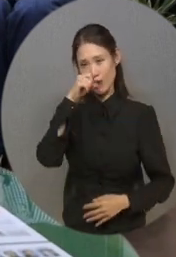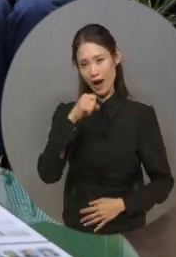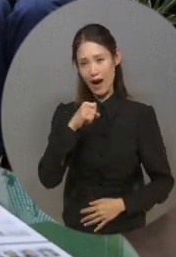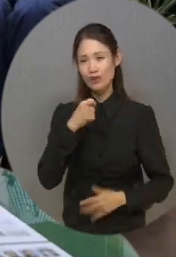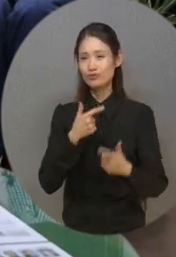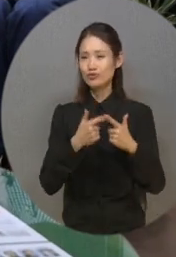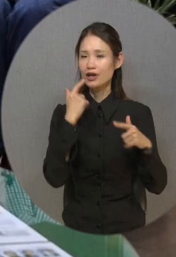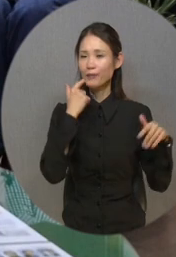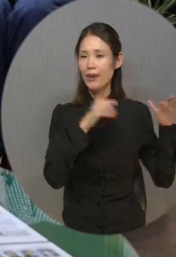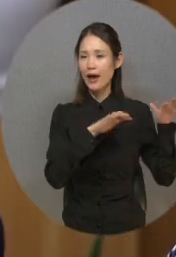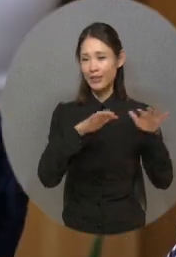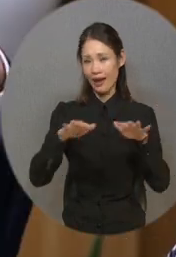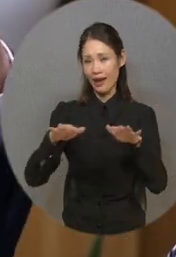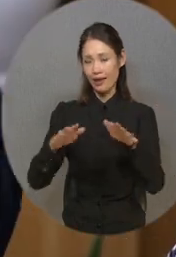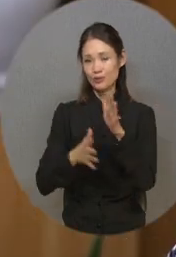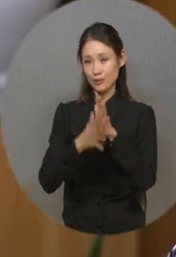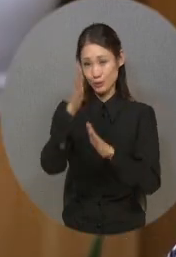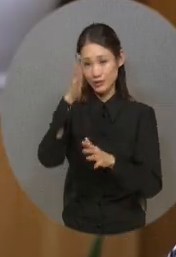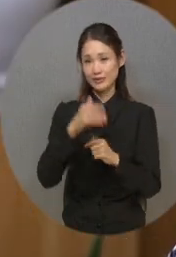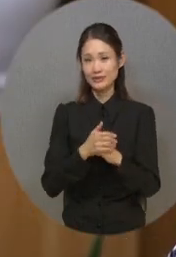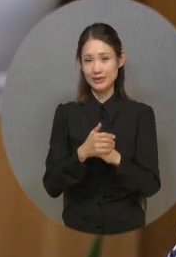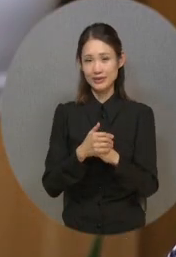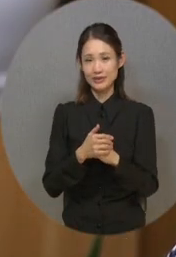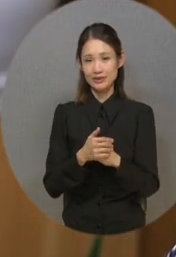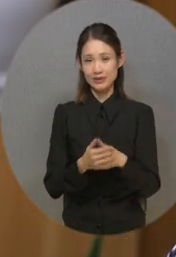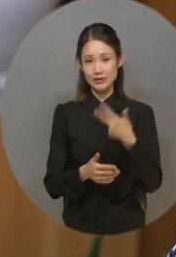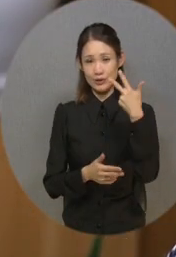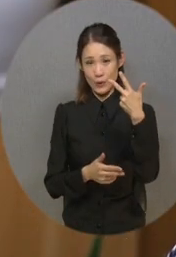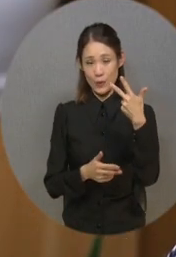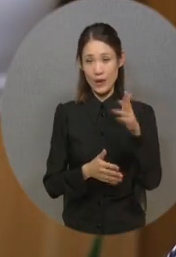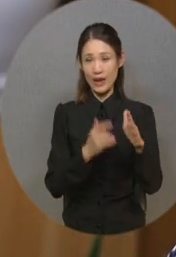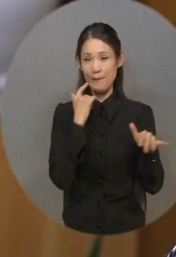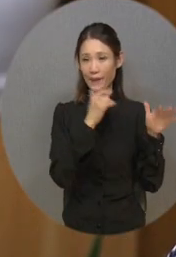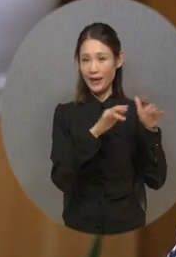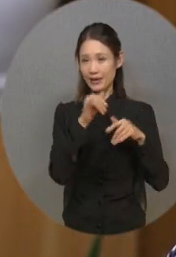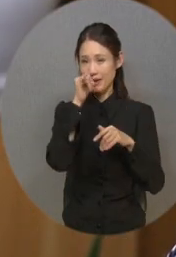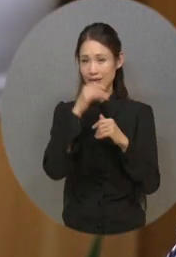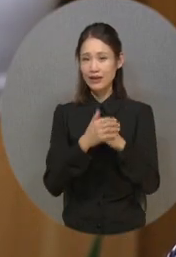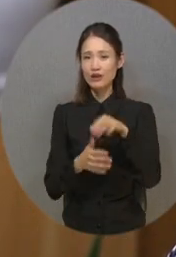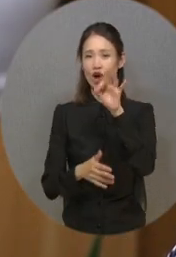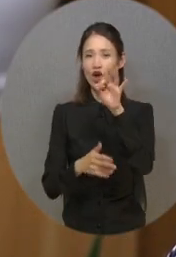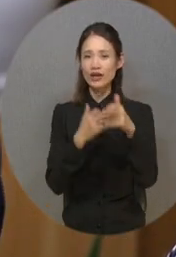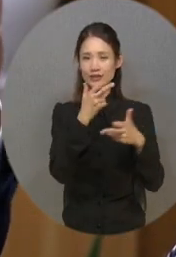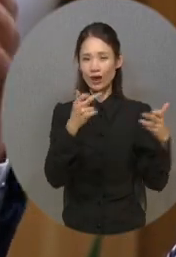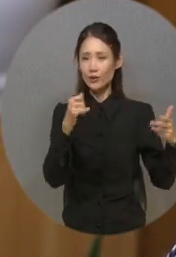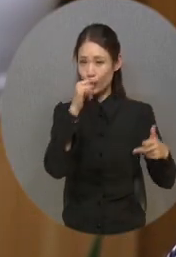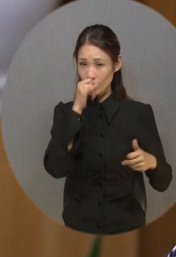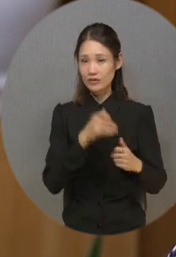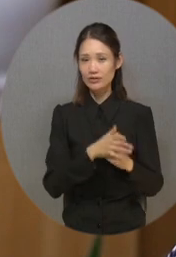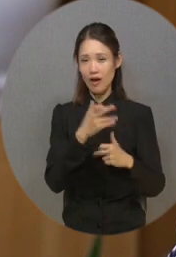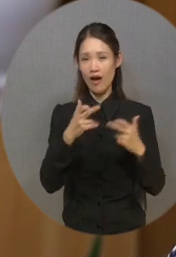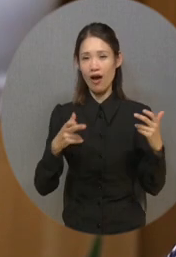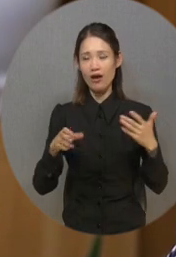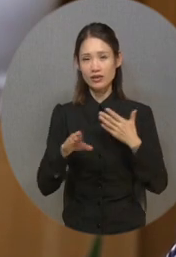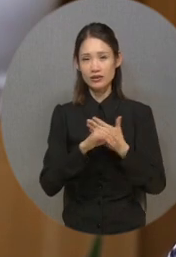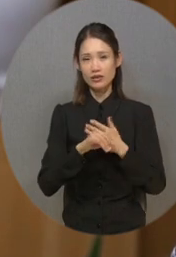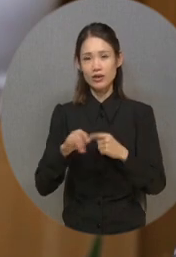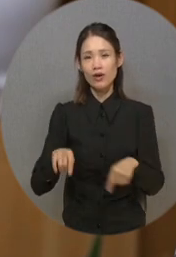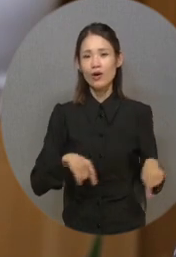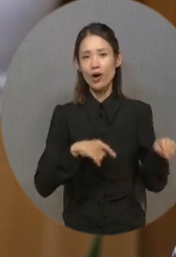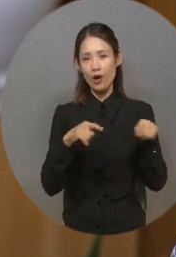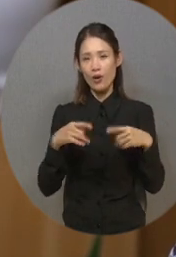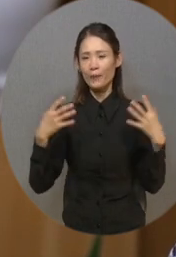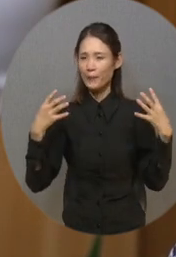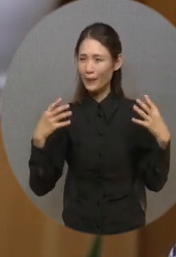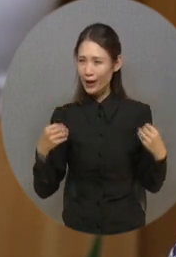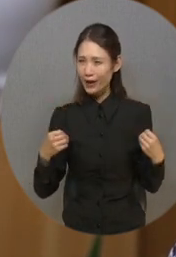바다의 도시입니다. 네, 네, 네. 또 그리고 또 부산은 7개의 바다가 있지만 10개의 산이 있어요. 그 또 산에 녹음이 또 우거져 있고